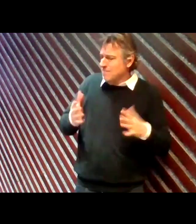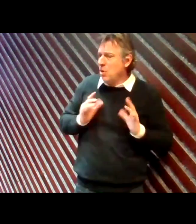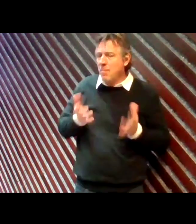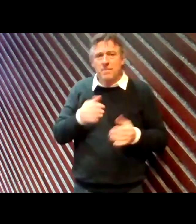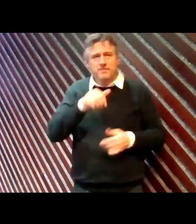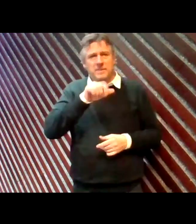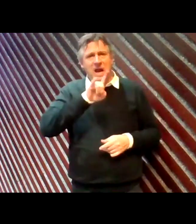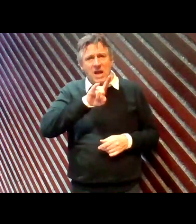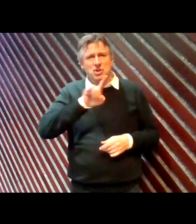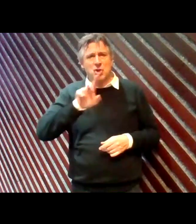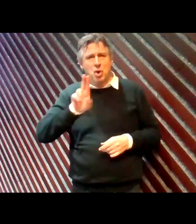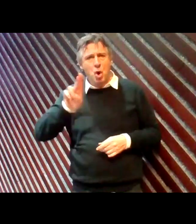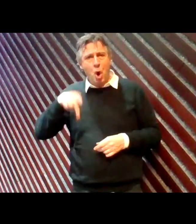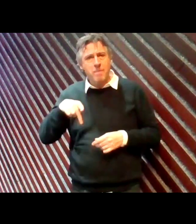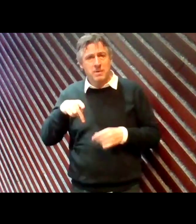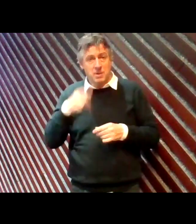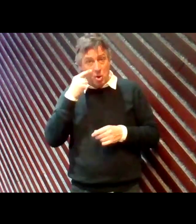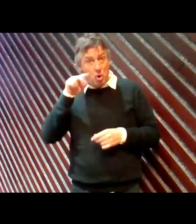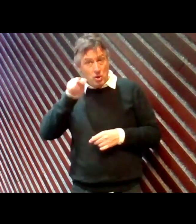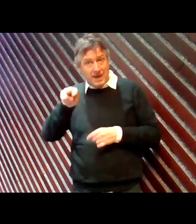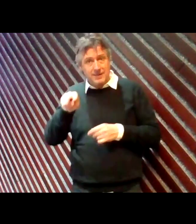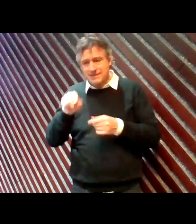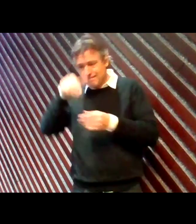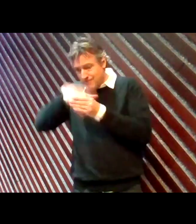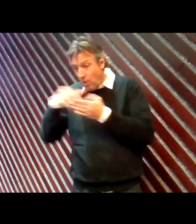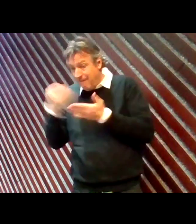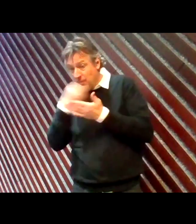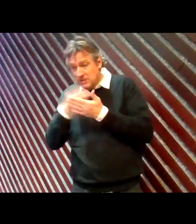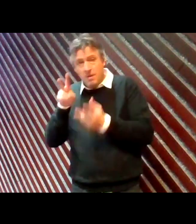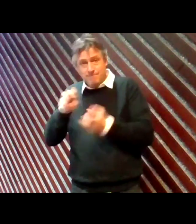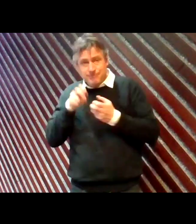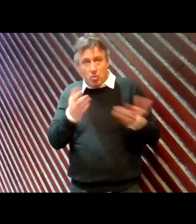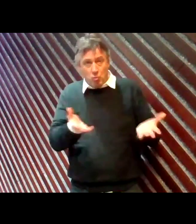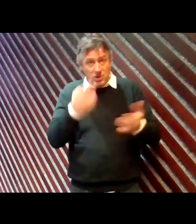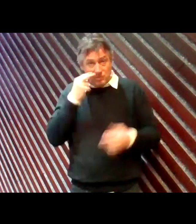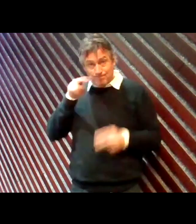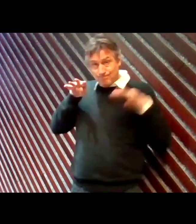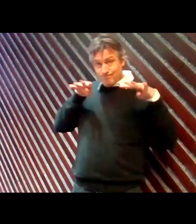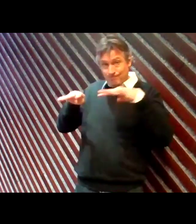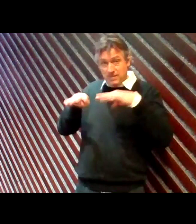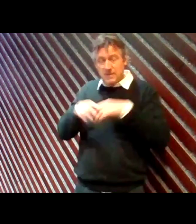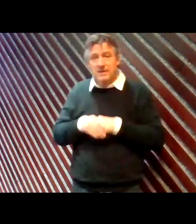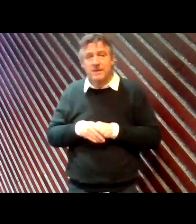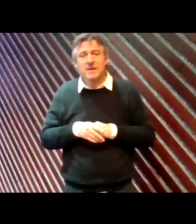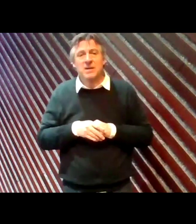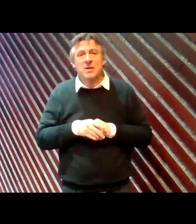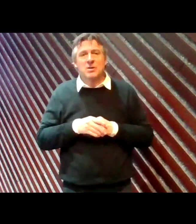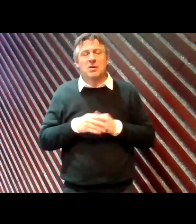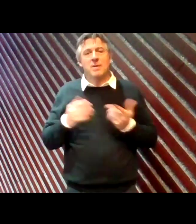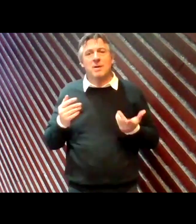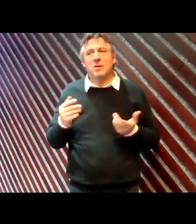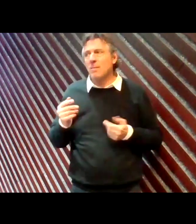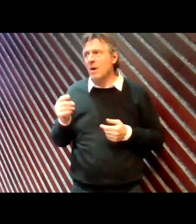on parlait de la mesure d'impact avec tout à l'heure avec Karine donc je ne voulais pas être trop longue on sent parce qu'on voyait bien qu'on était observé